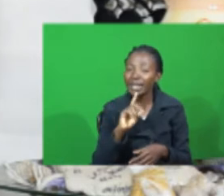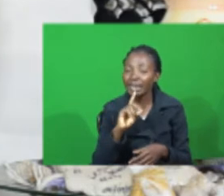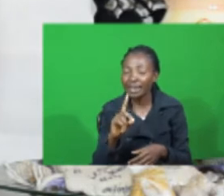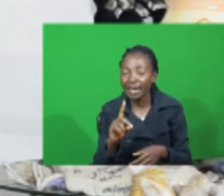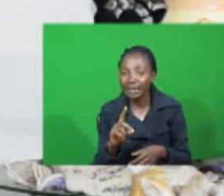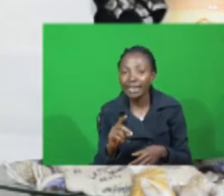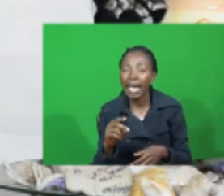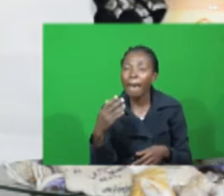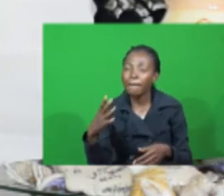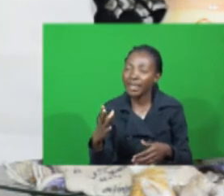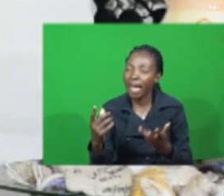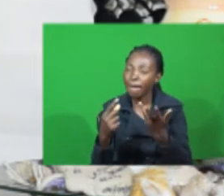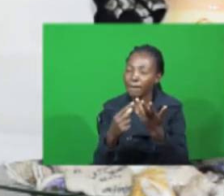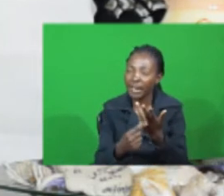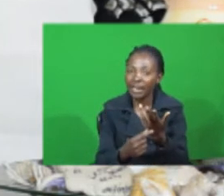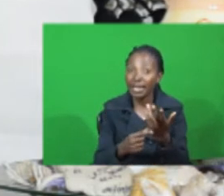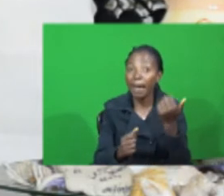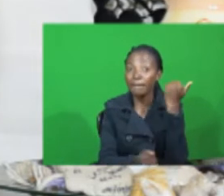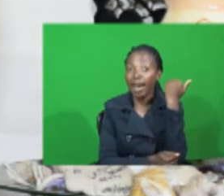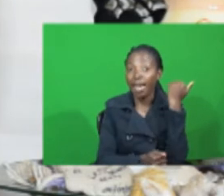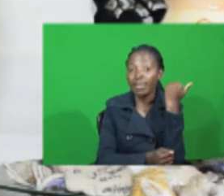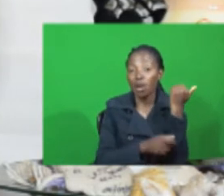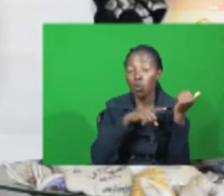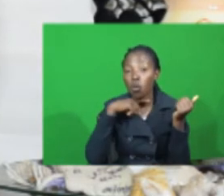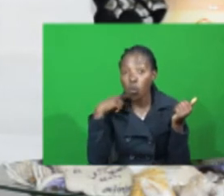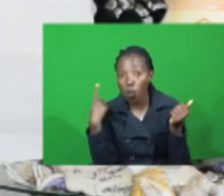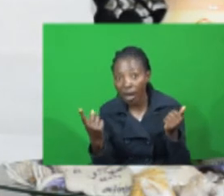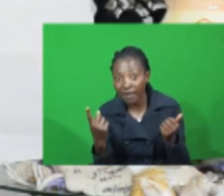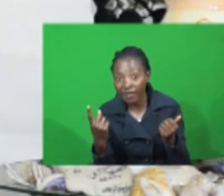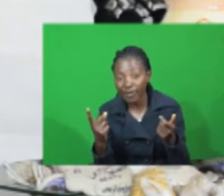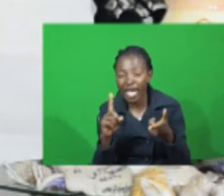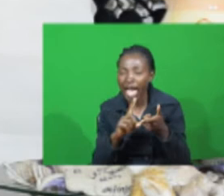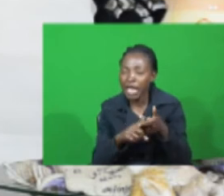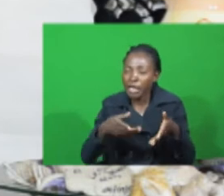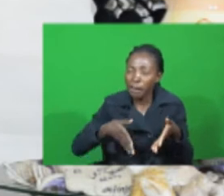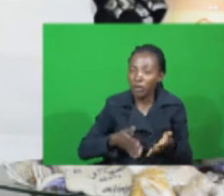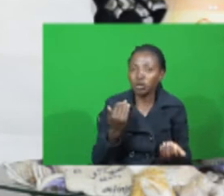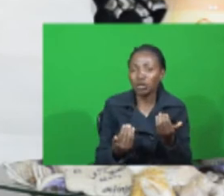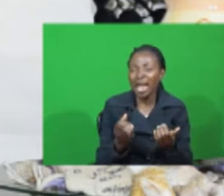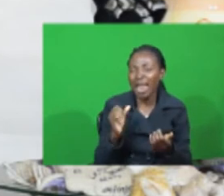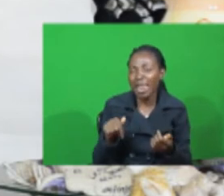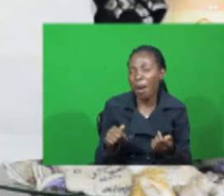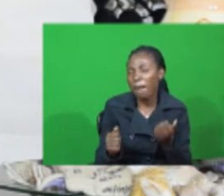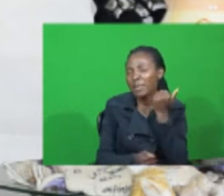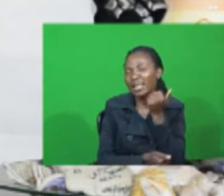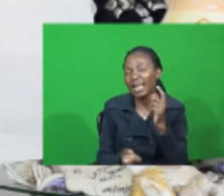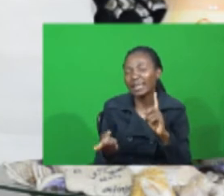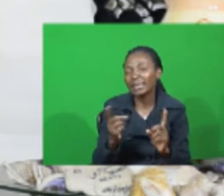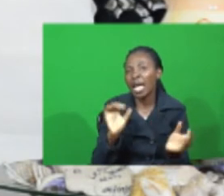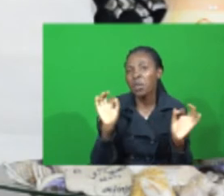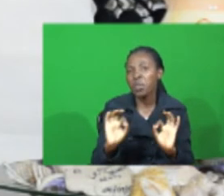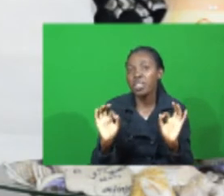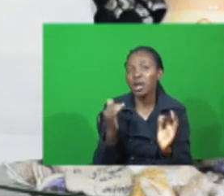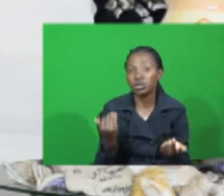nhaka yamukoma wako akafa. Chipinda kuna mai guru vako Tamari, ona mukoma afa asina mwana,